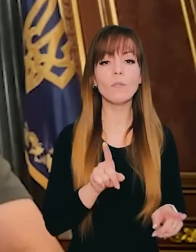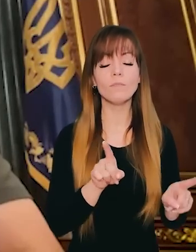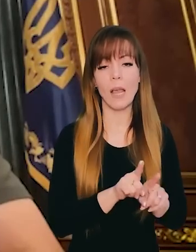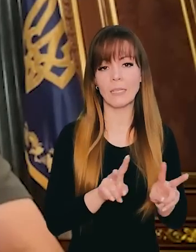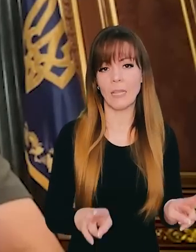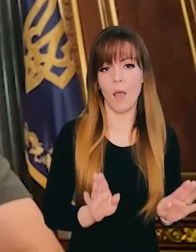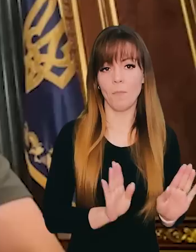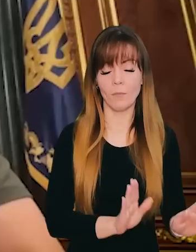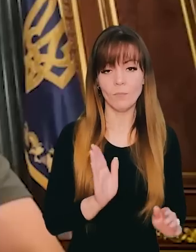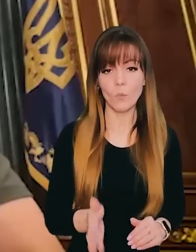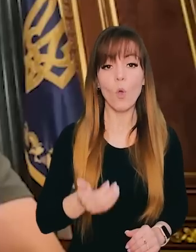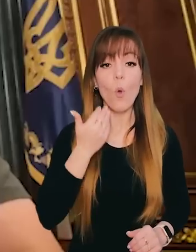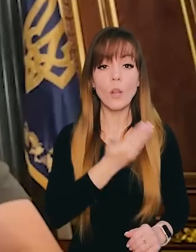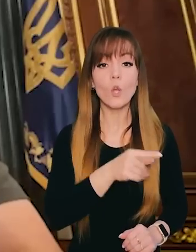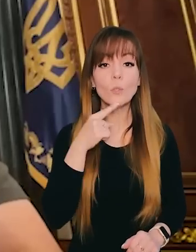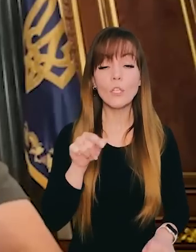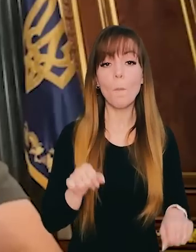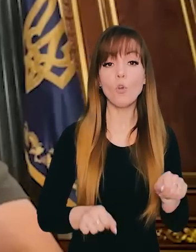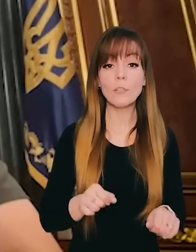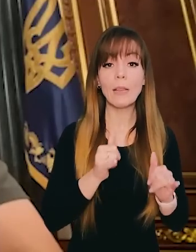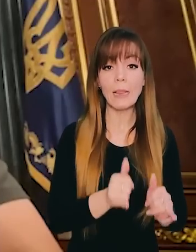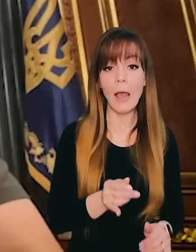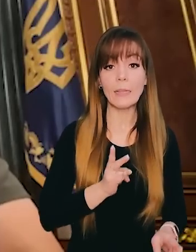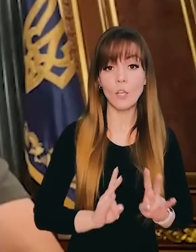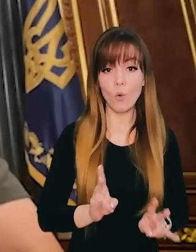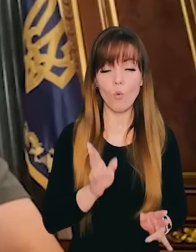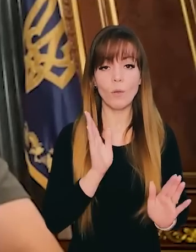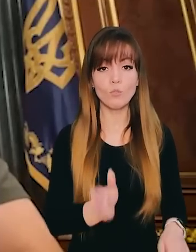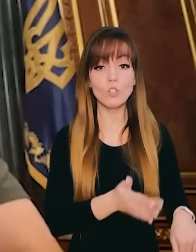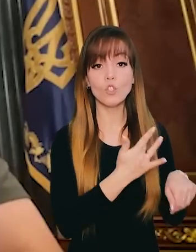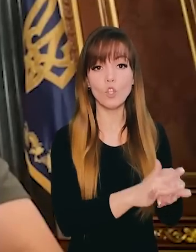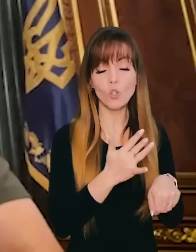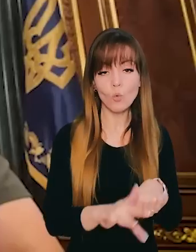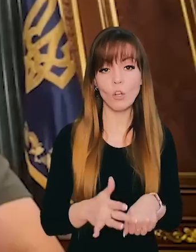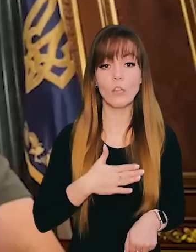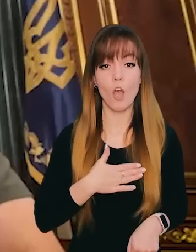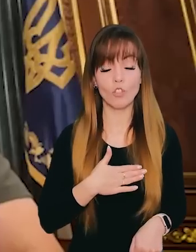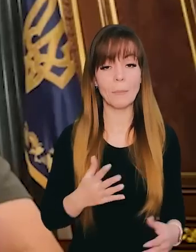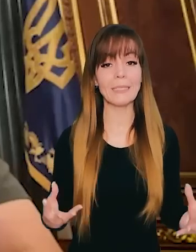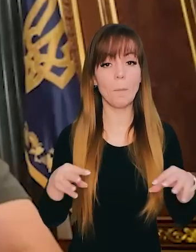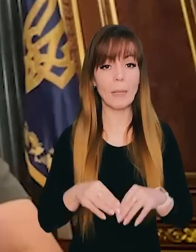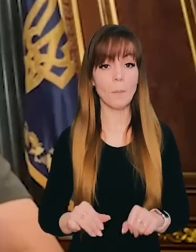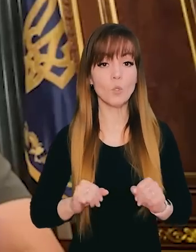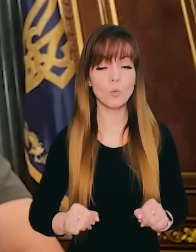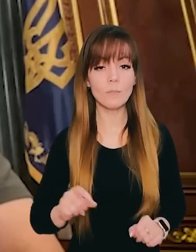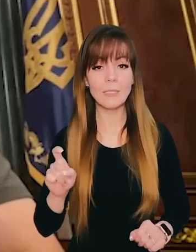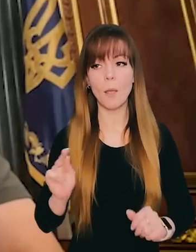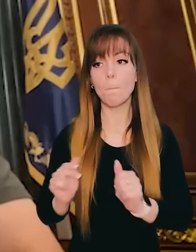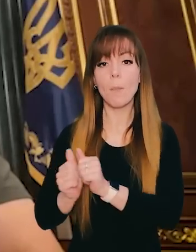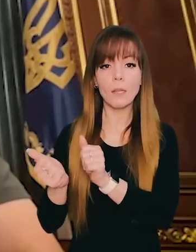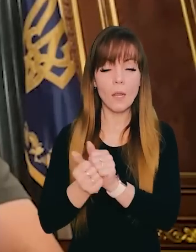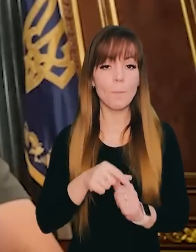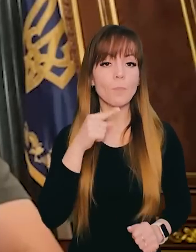терор події так само Коли російські можливості для терору будуть знешкоджені нашими спільними